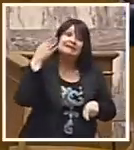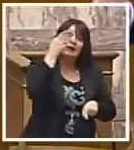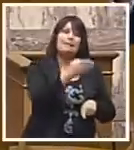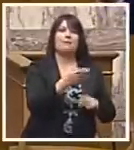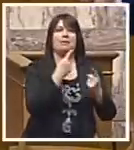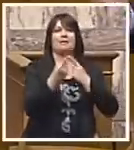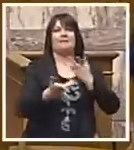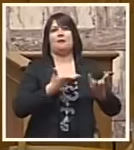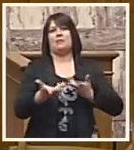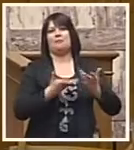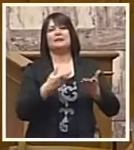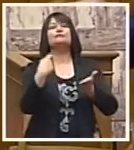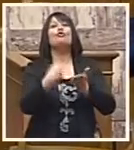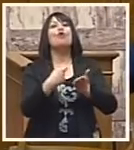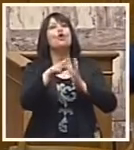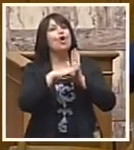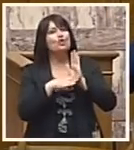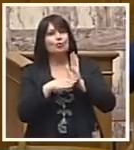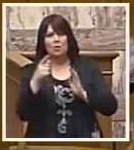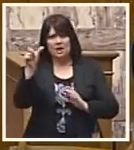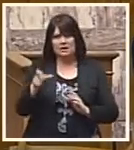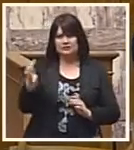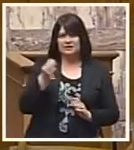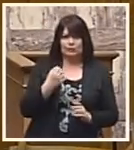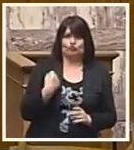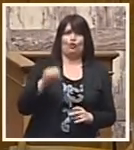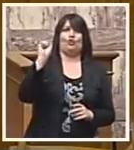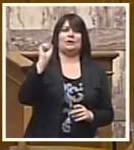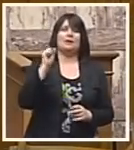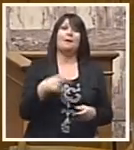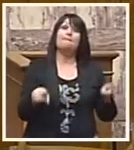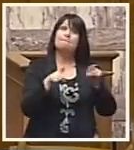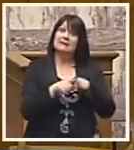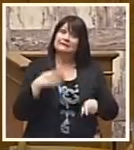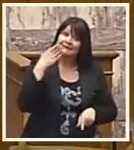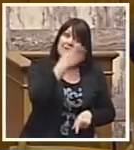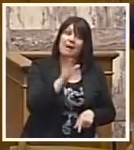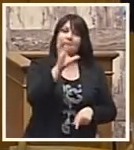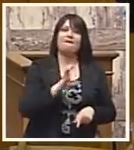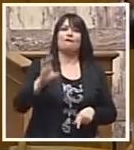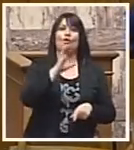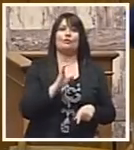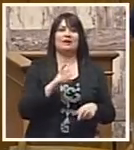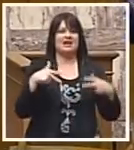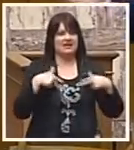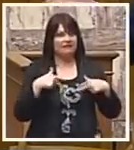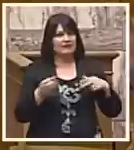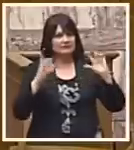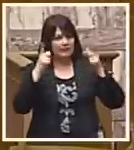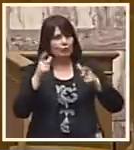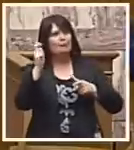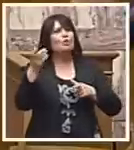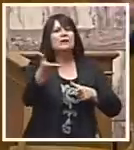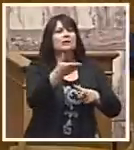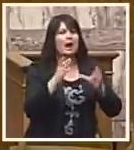και το φορολογικό, αυτό που εσείς προτείνατε. Το αρνηθήκατε. Να συνδιαπραγματευτούμε με την Τρόικα. Κυβέρνηση, εσείς και όποια άλλα κόμματα